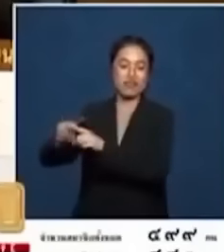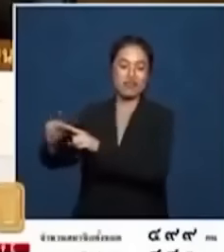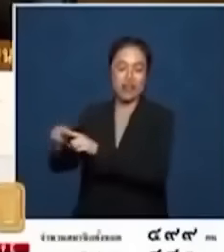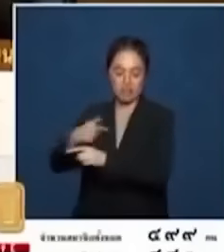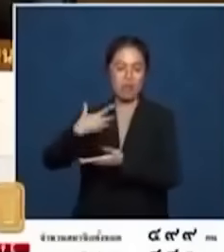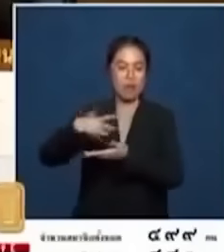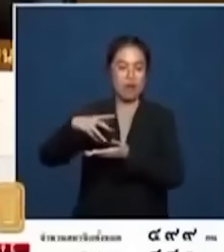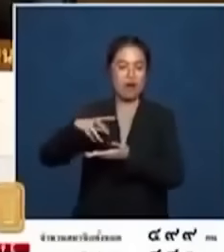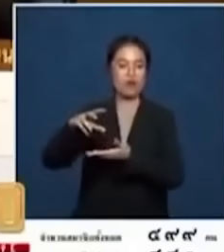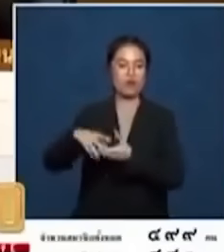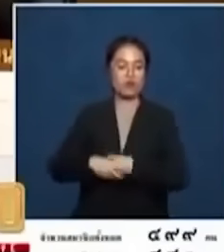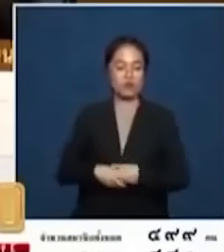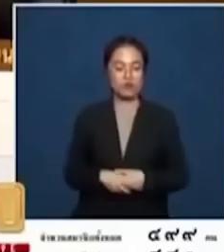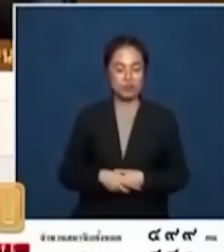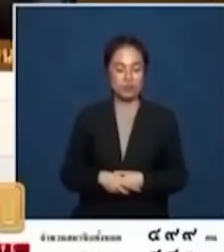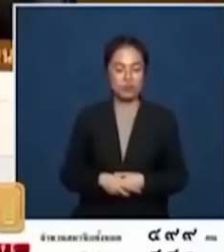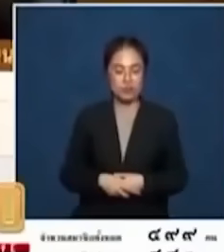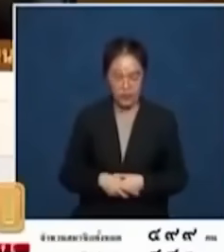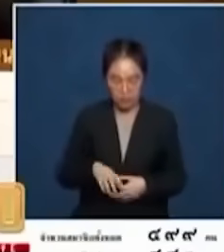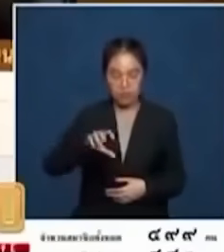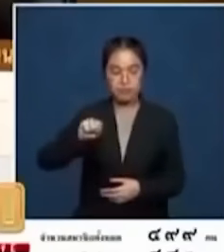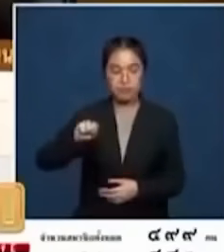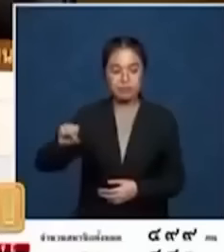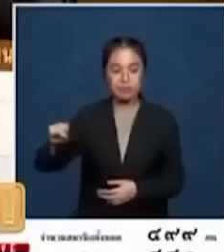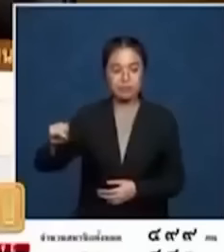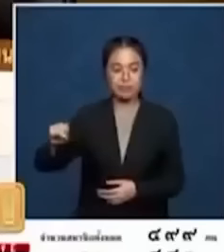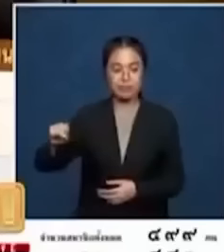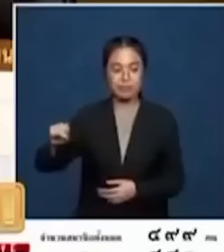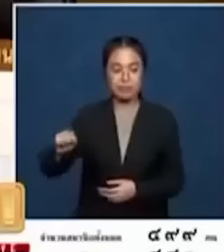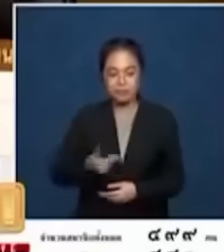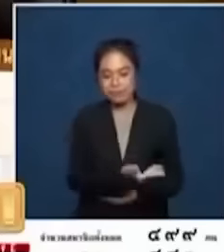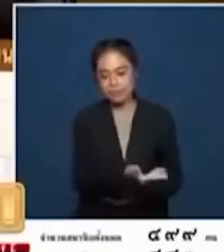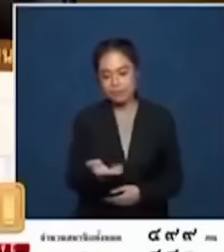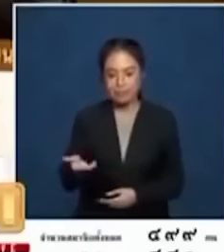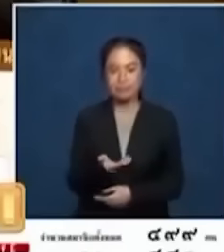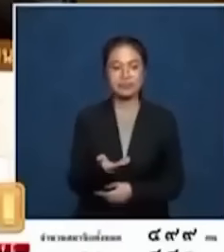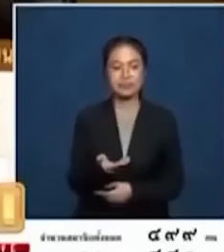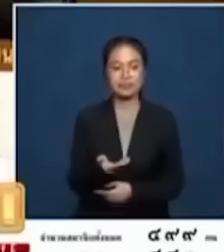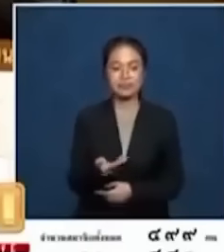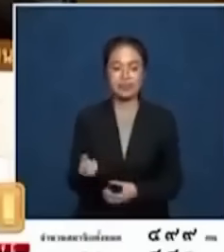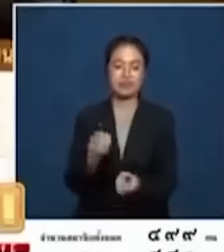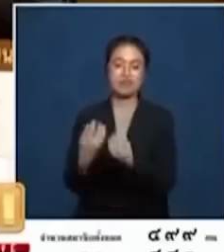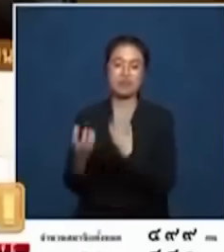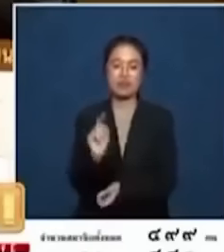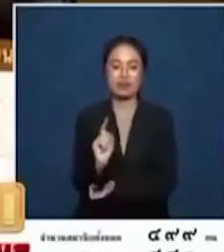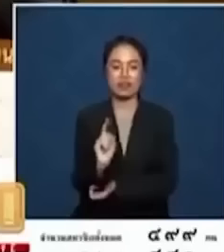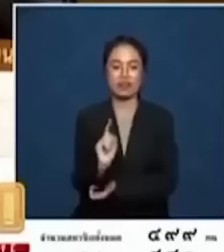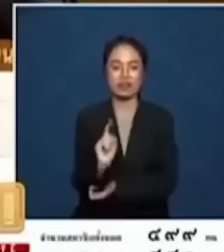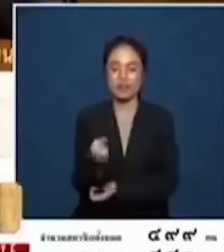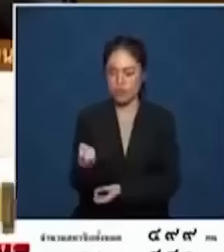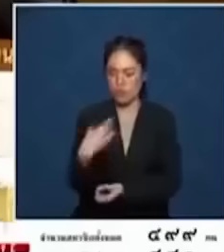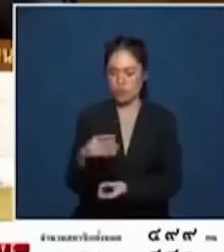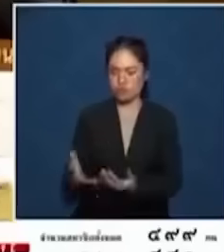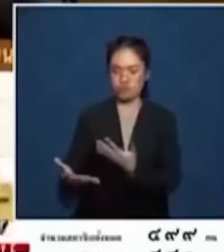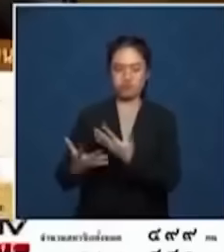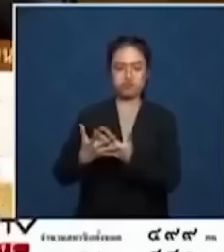ฐมนตรียุติธรรมซึ่งแม้ตนจะเป็นผู้ทราบแต่ก็ต้องทราบให้สังคมได้รับรู้คนอาจ